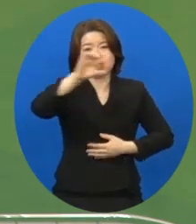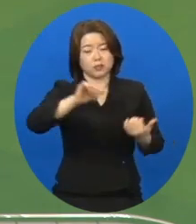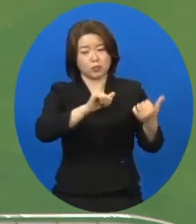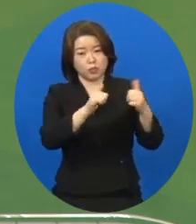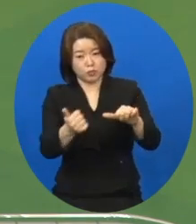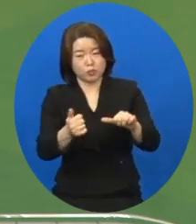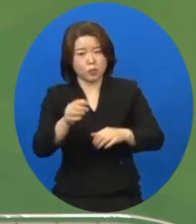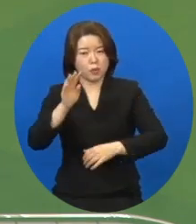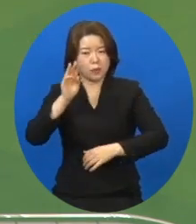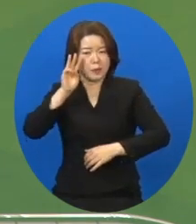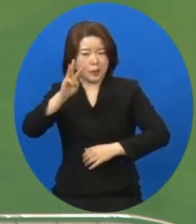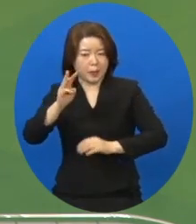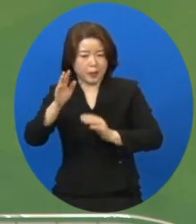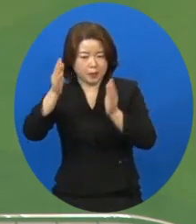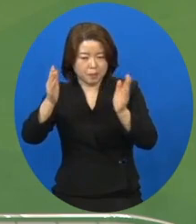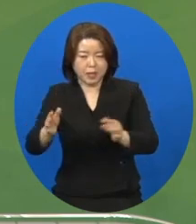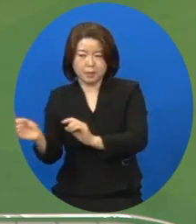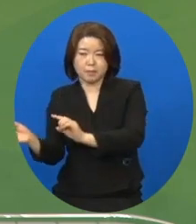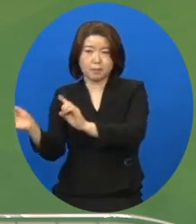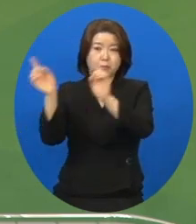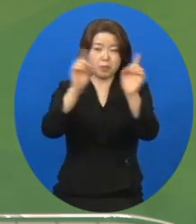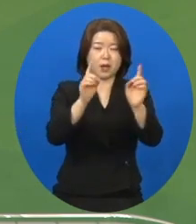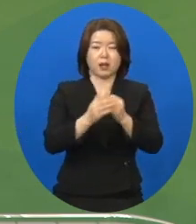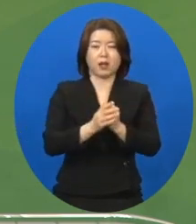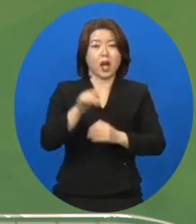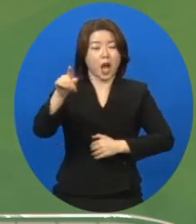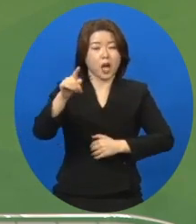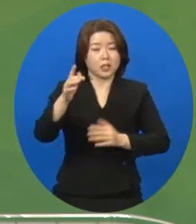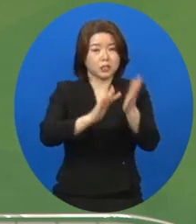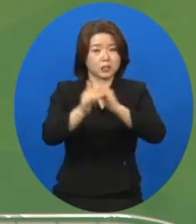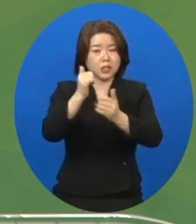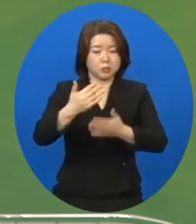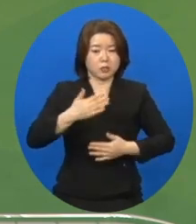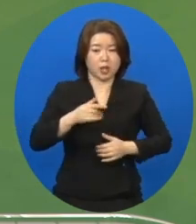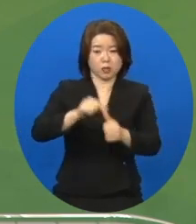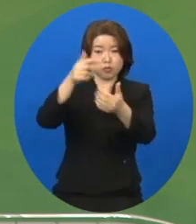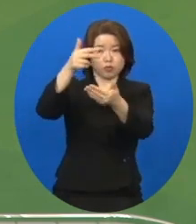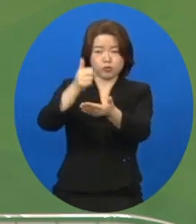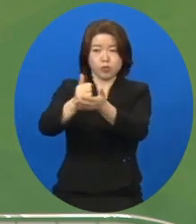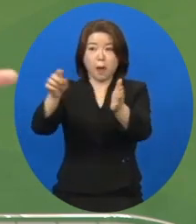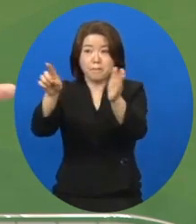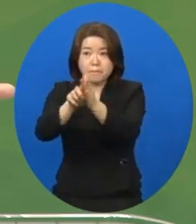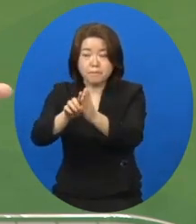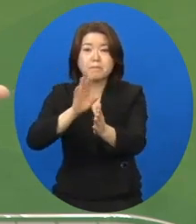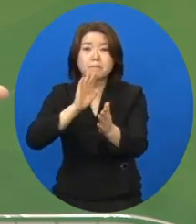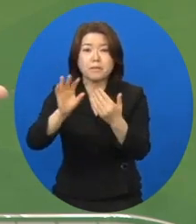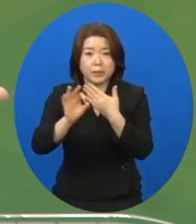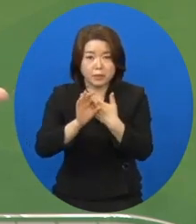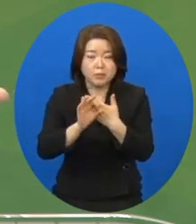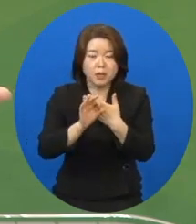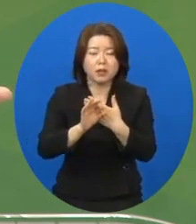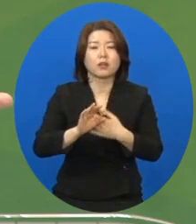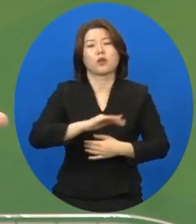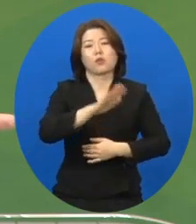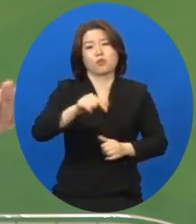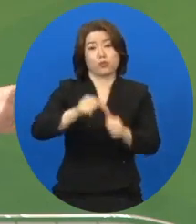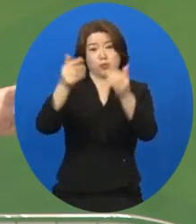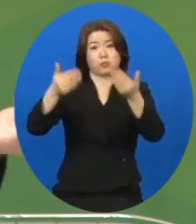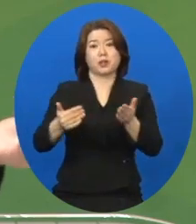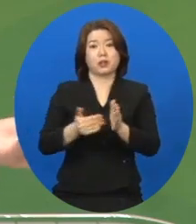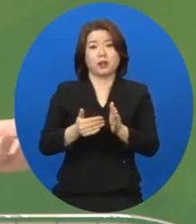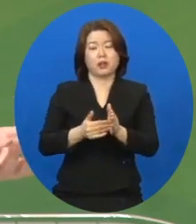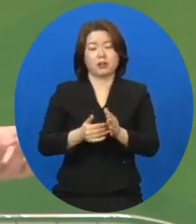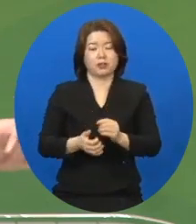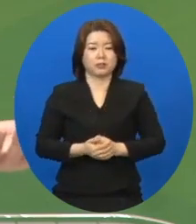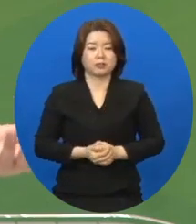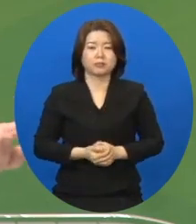만에 부활하셨습니다. 그 예수님이 나의 구주인 걸 믿기만 하면 우리는 구원받아요. 그러나